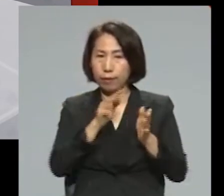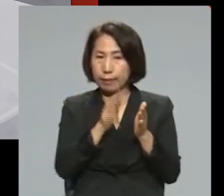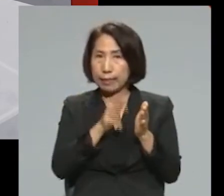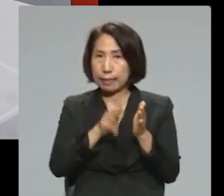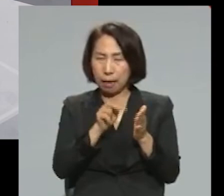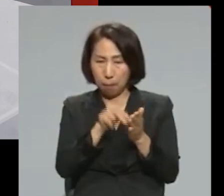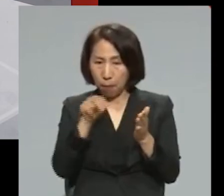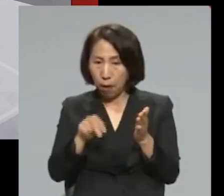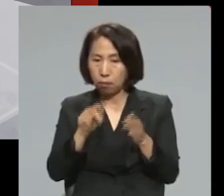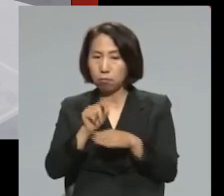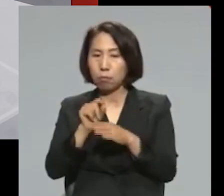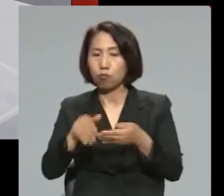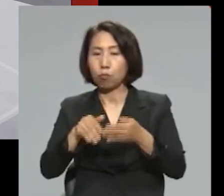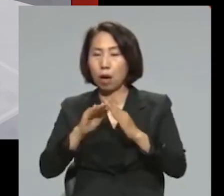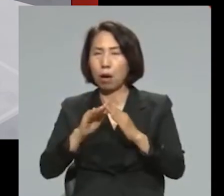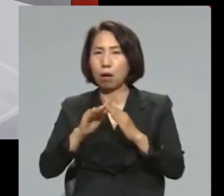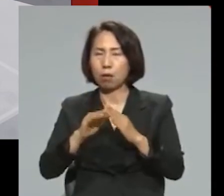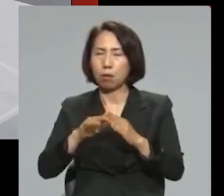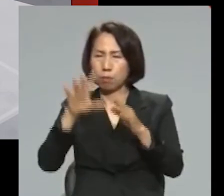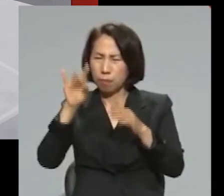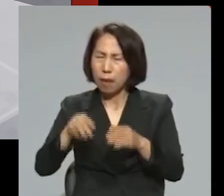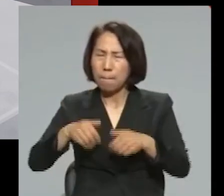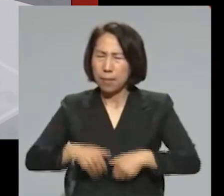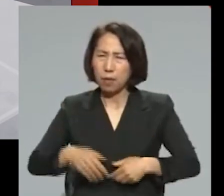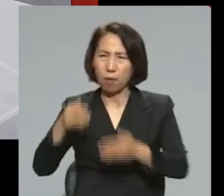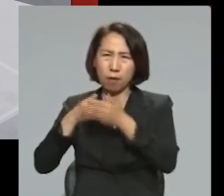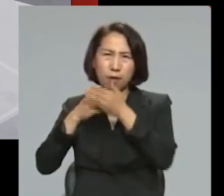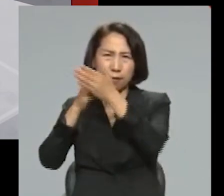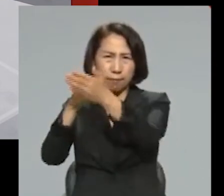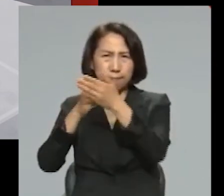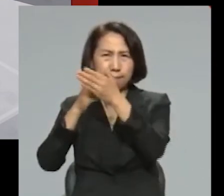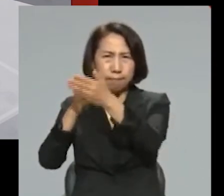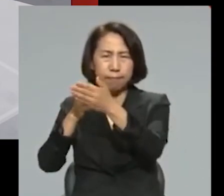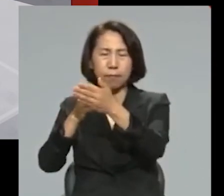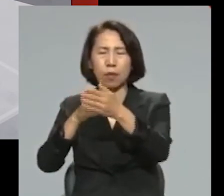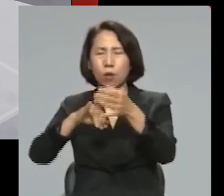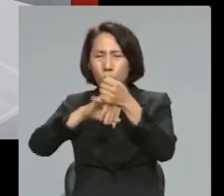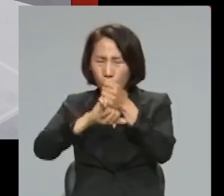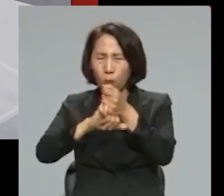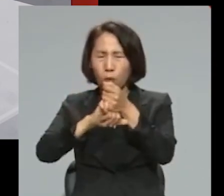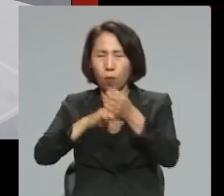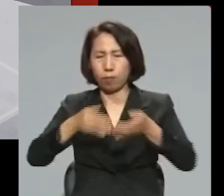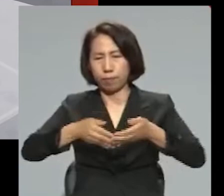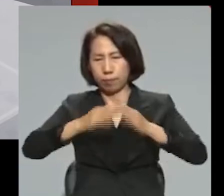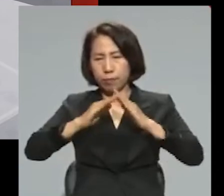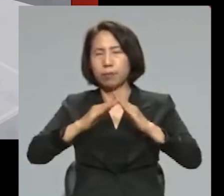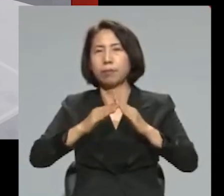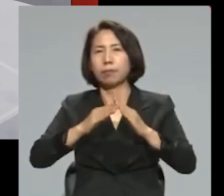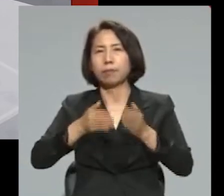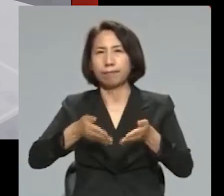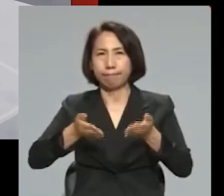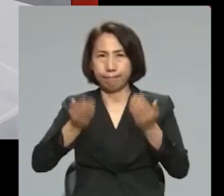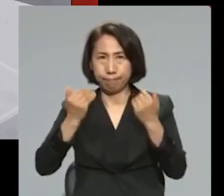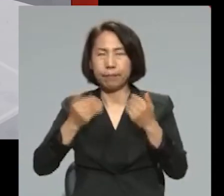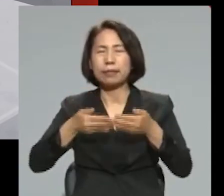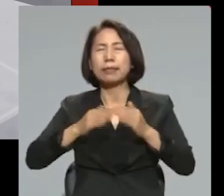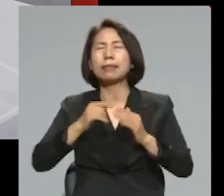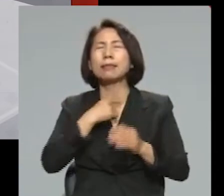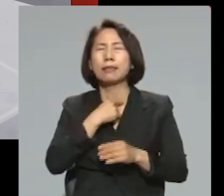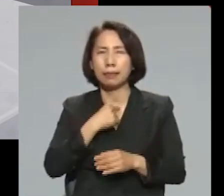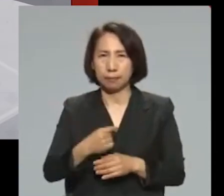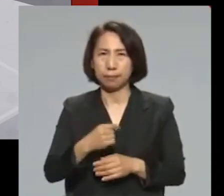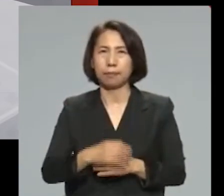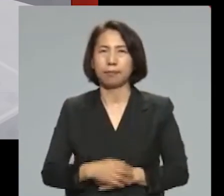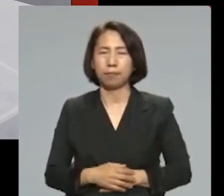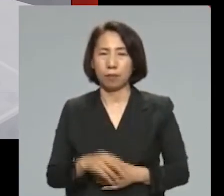대한 당위성을 설명을 해서 반드시 고령 역사를 원하는 곳에 유치토록 하겠습니다.